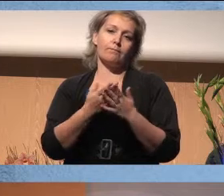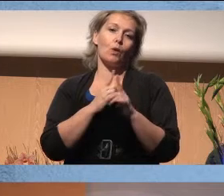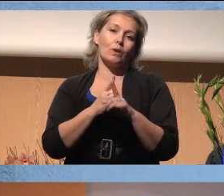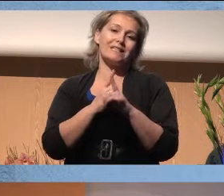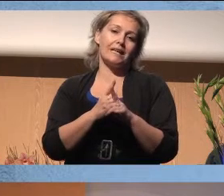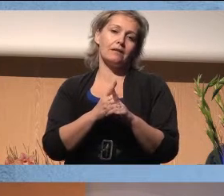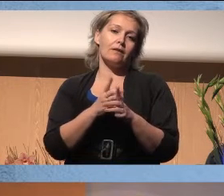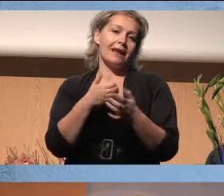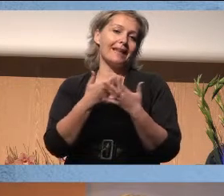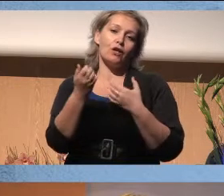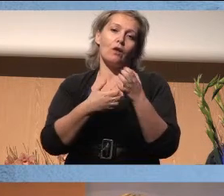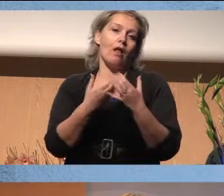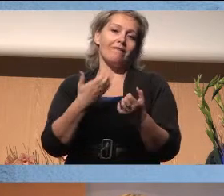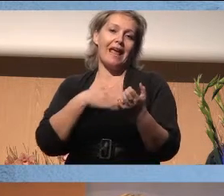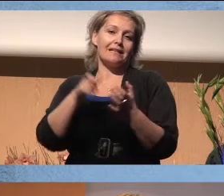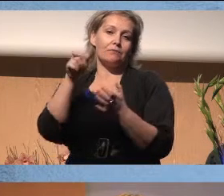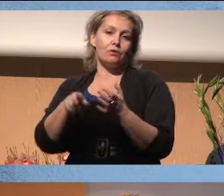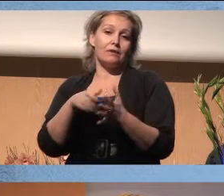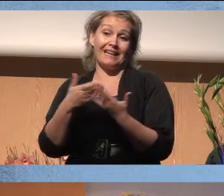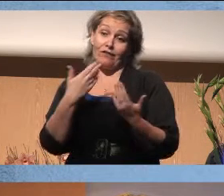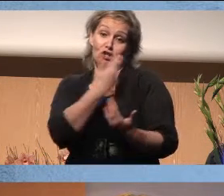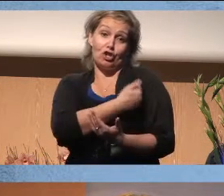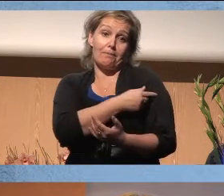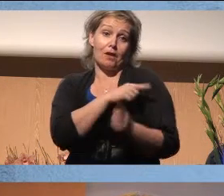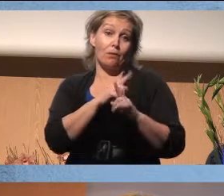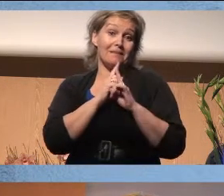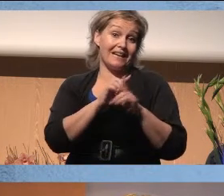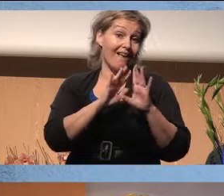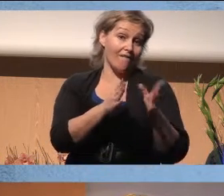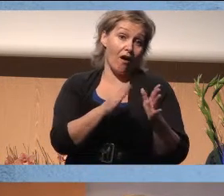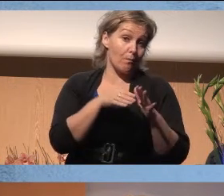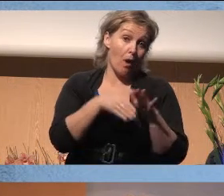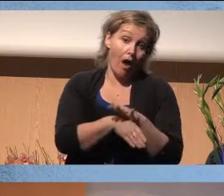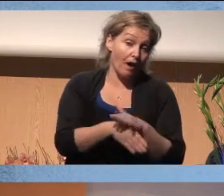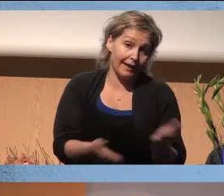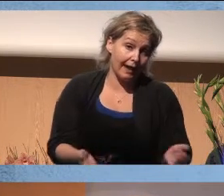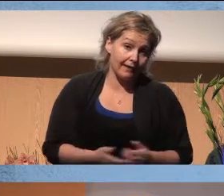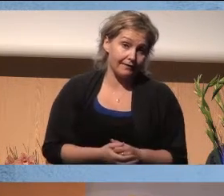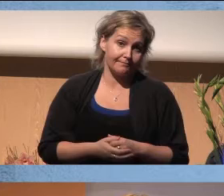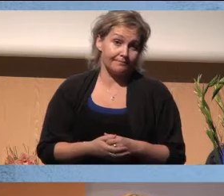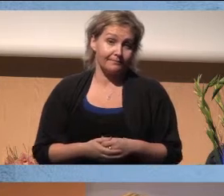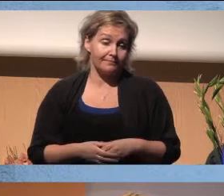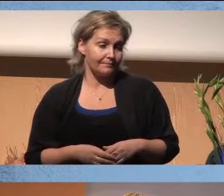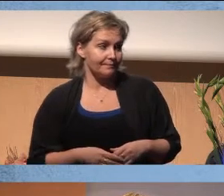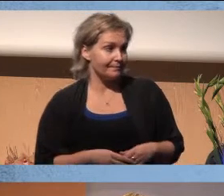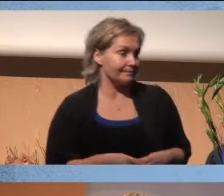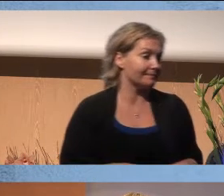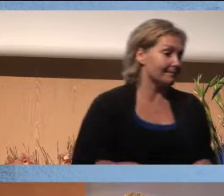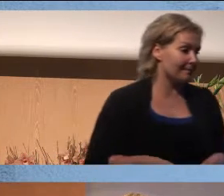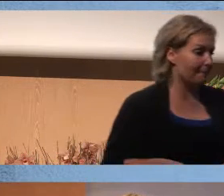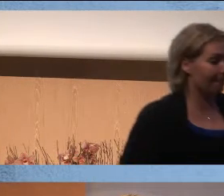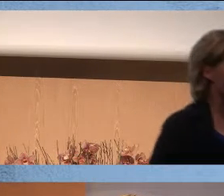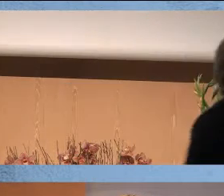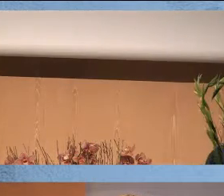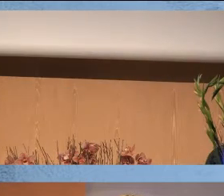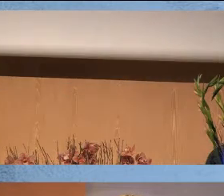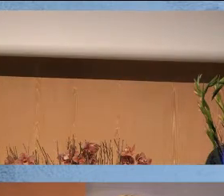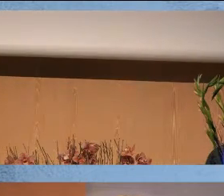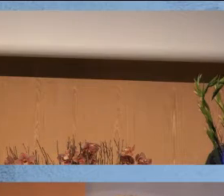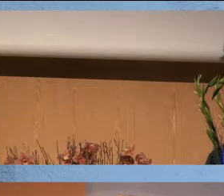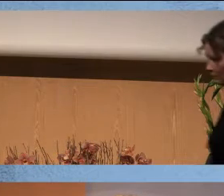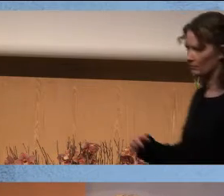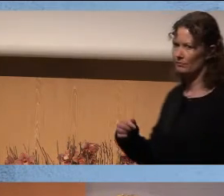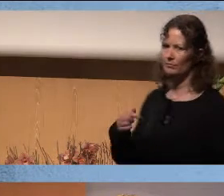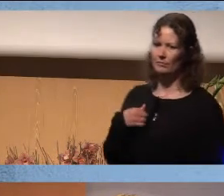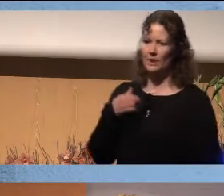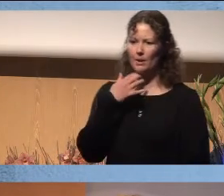for å gjøre. Du behøver jo ikke være sykepleier for å bestille varer på lagret. Jeg pleier å si at helsepersonell i